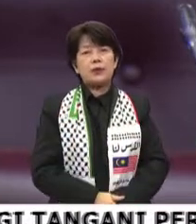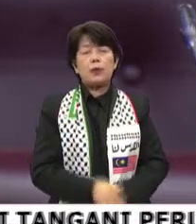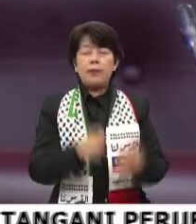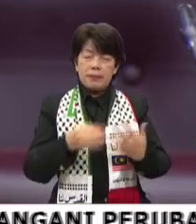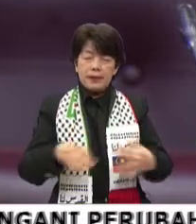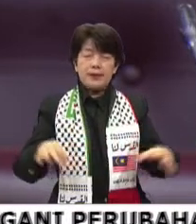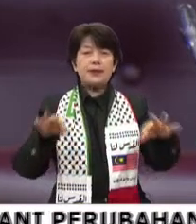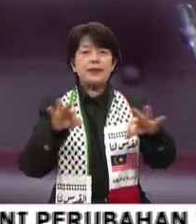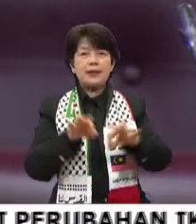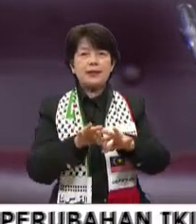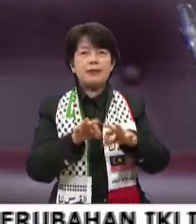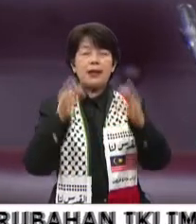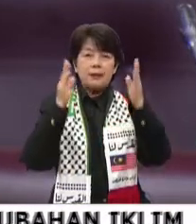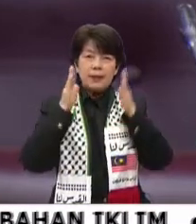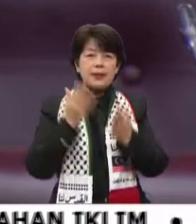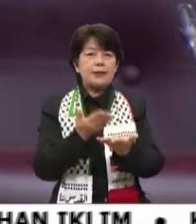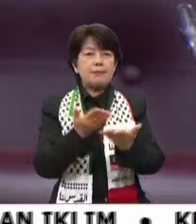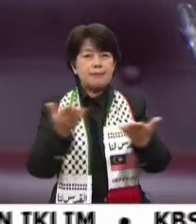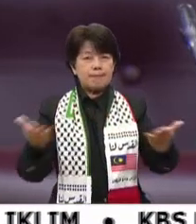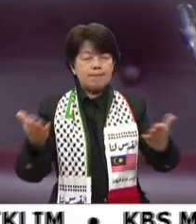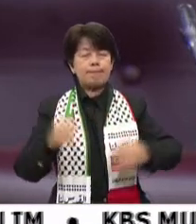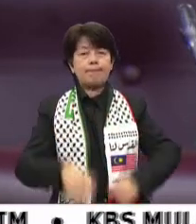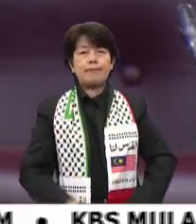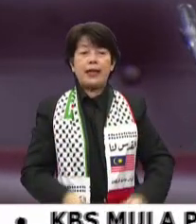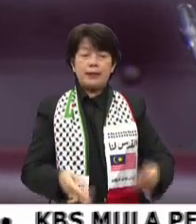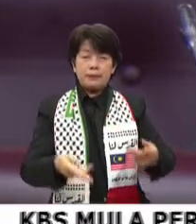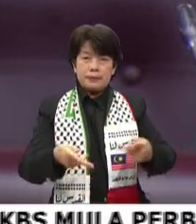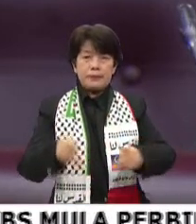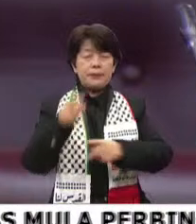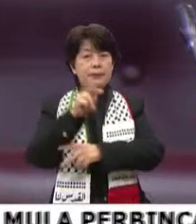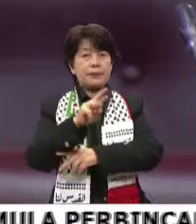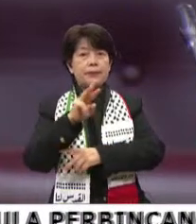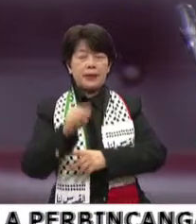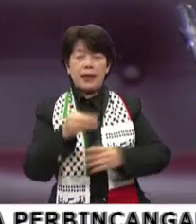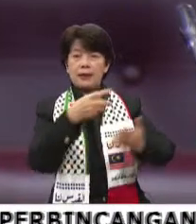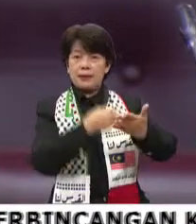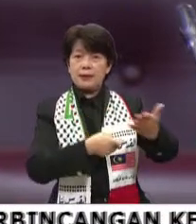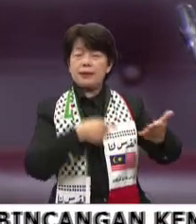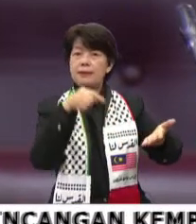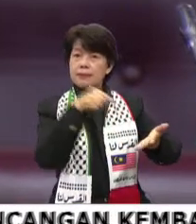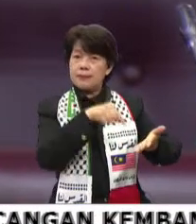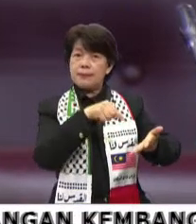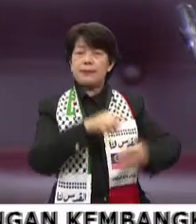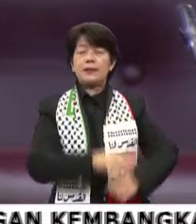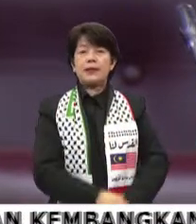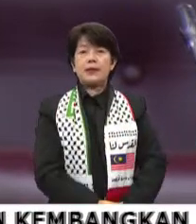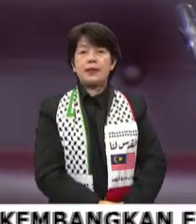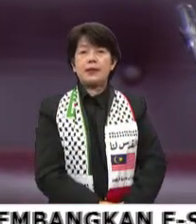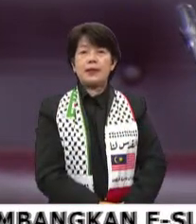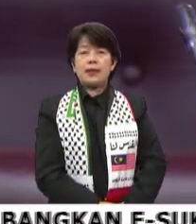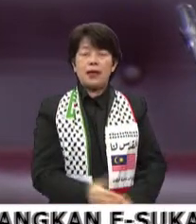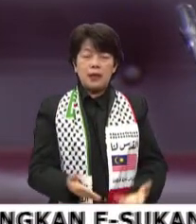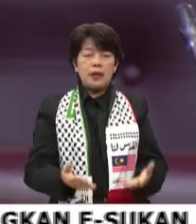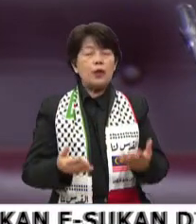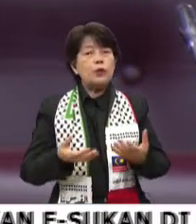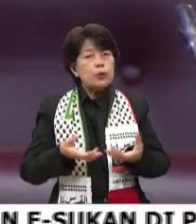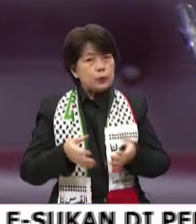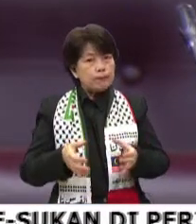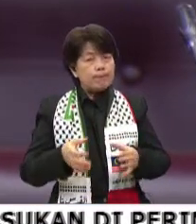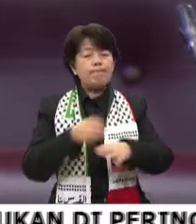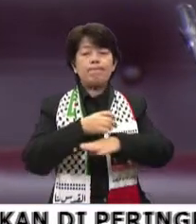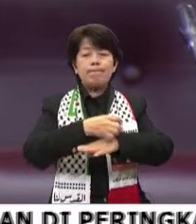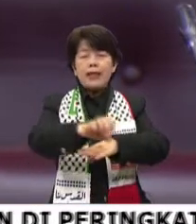pada kita ialah kita mengambil kesempatan daripada nilai Ringgit ini antaranya ialah Cuba kita meningkatkan